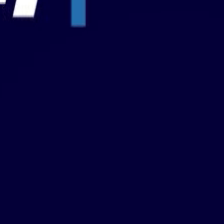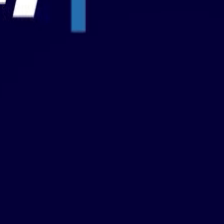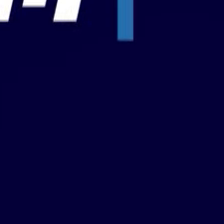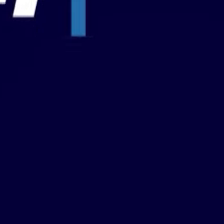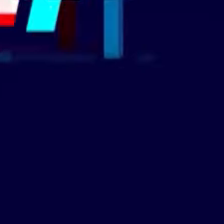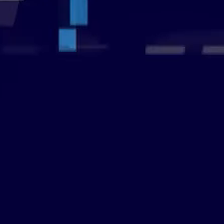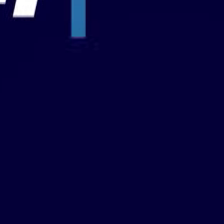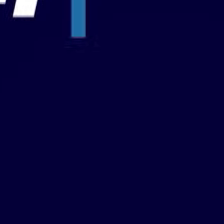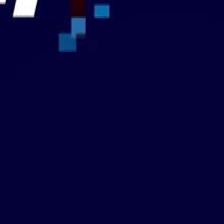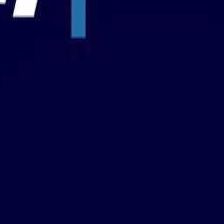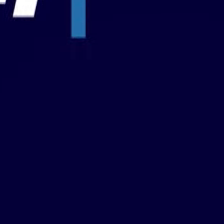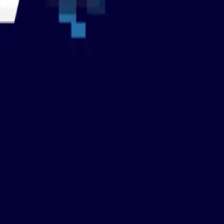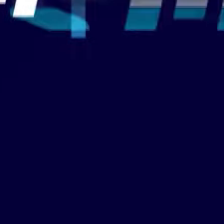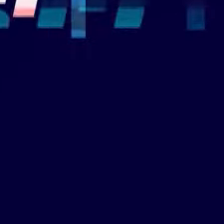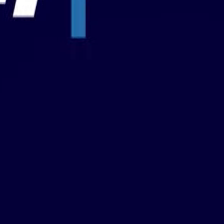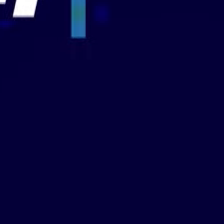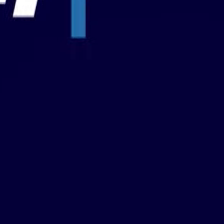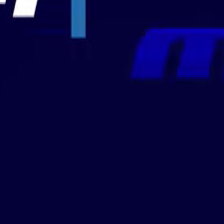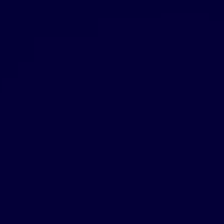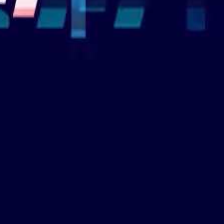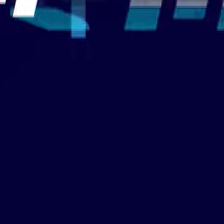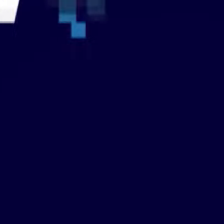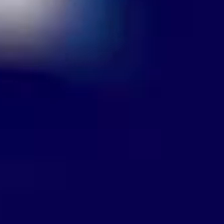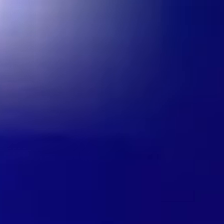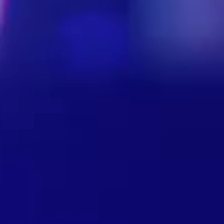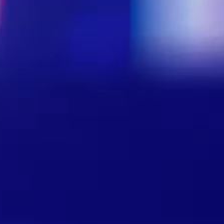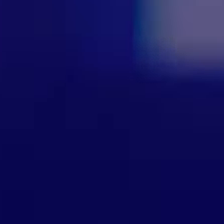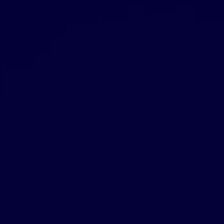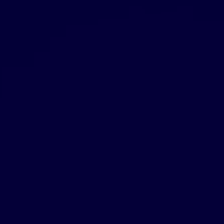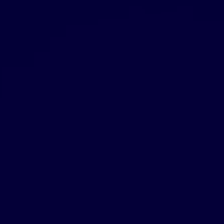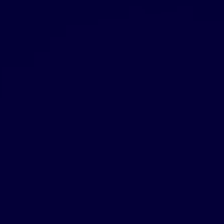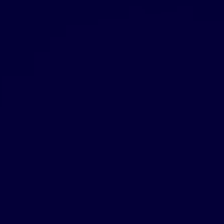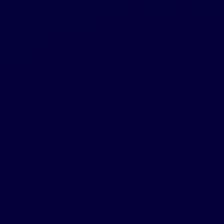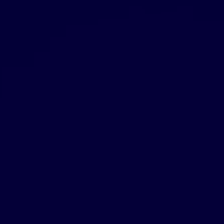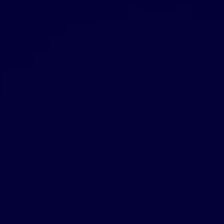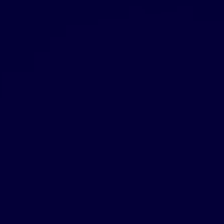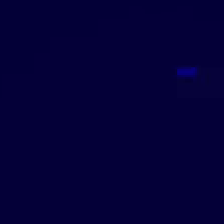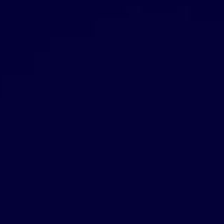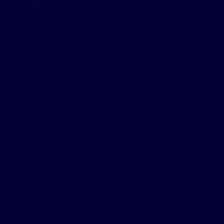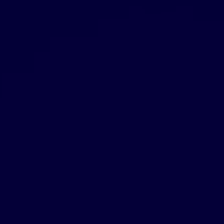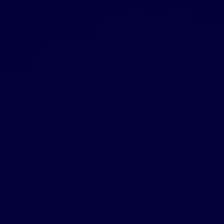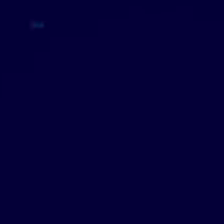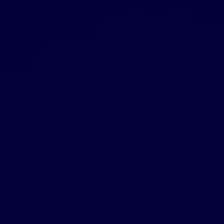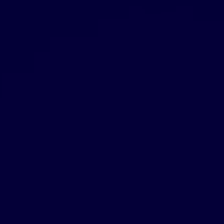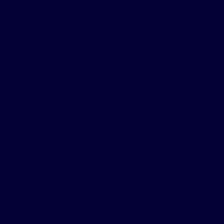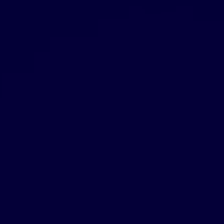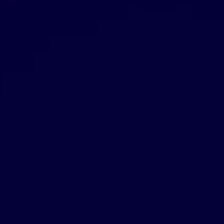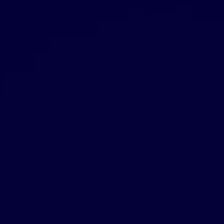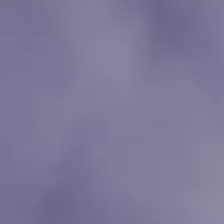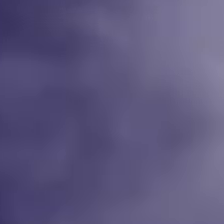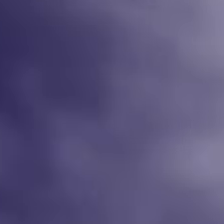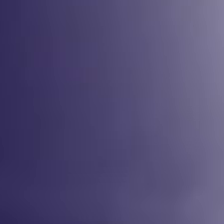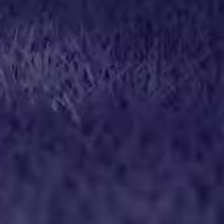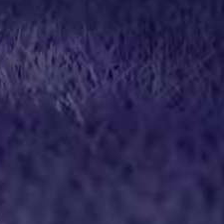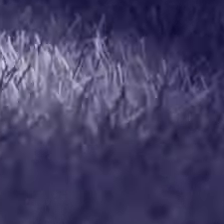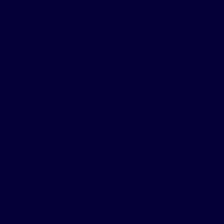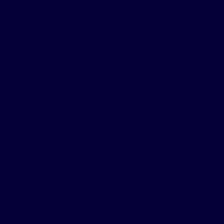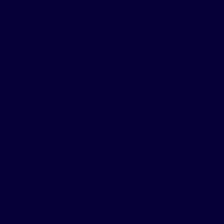13 წლის იაპონია საქართველოს. 20 წლის ავსტრალია